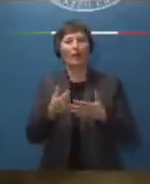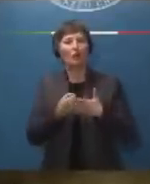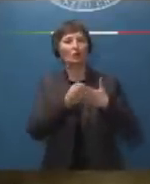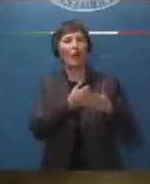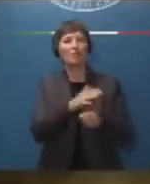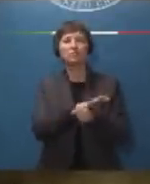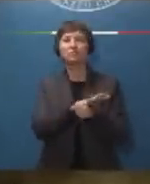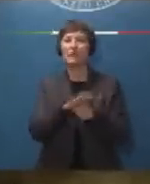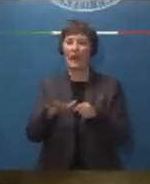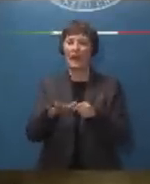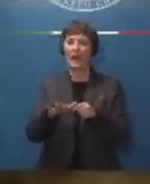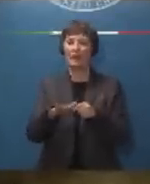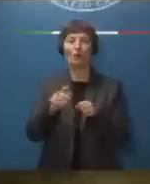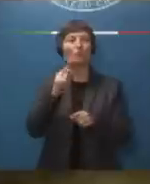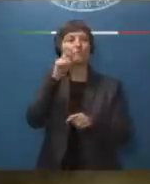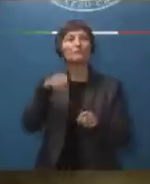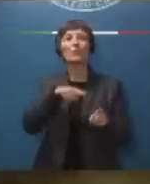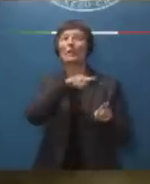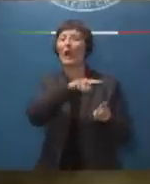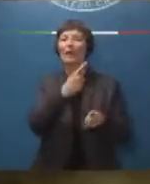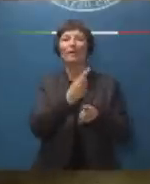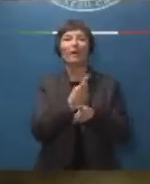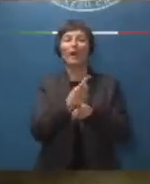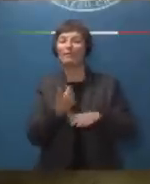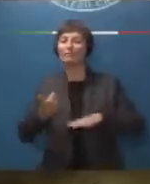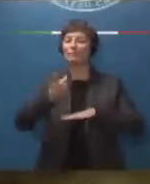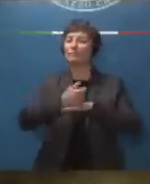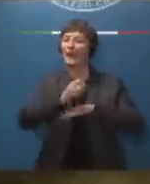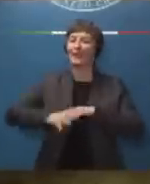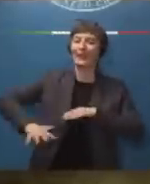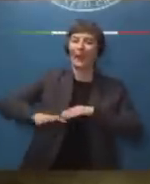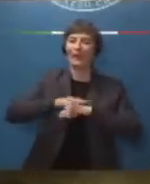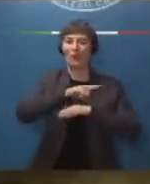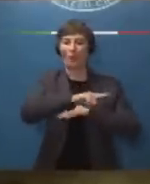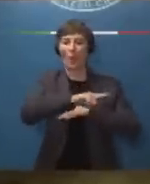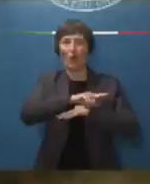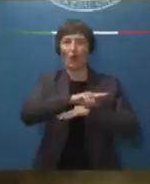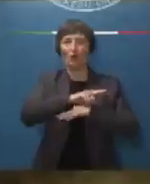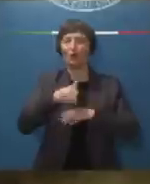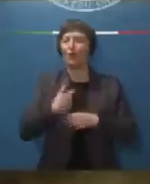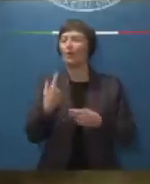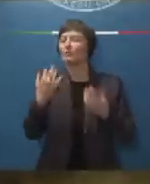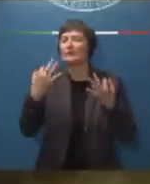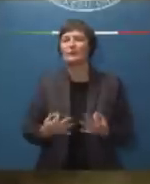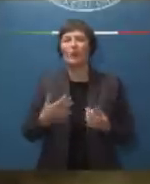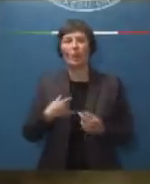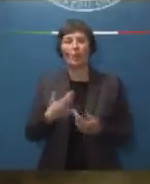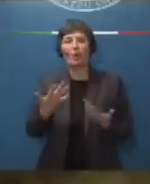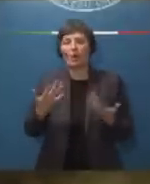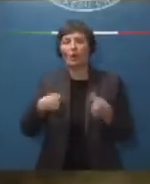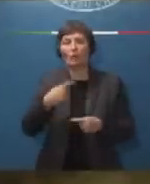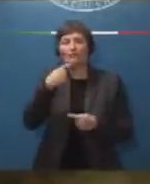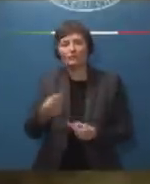alla sovranità all'integrità territoriale dell'Ucraina che non smetteremo mai di ribadirlo abbastanza e vittima